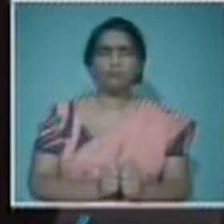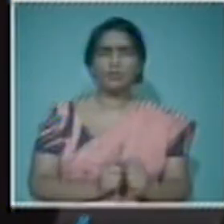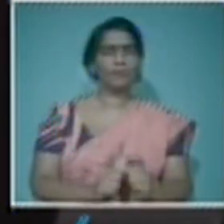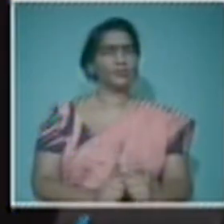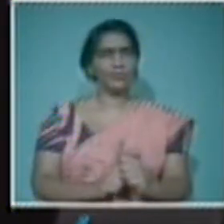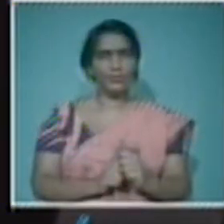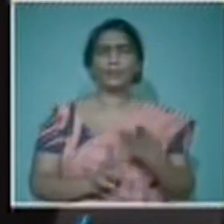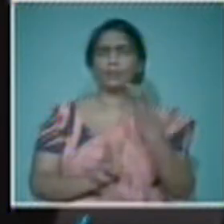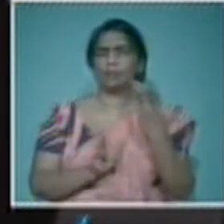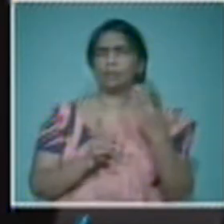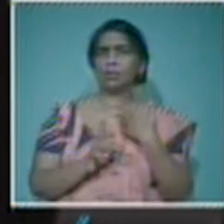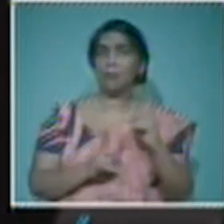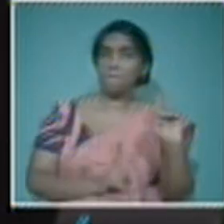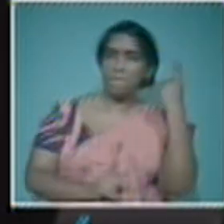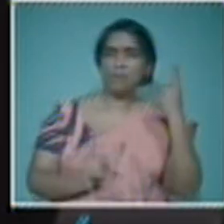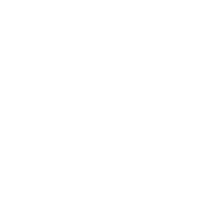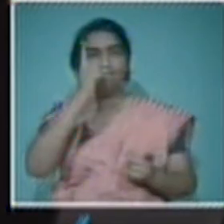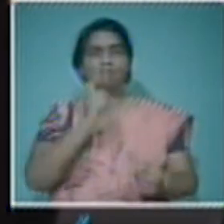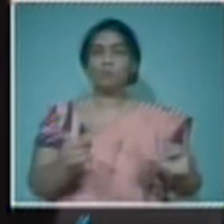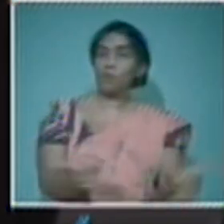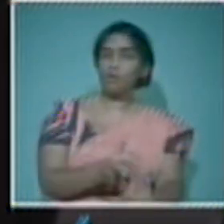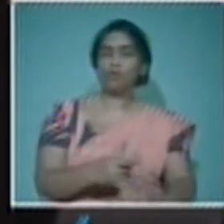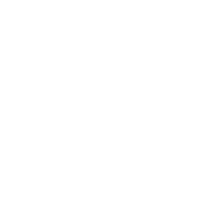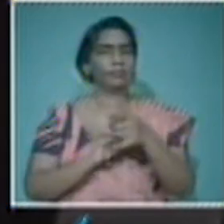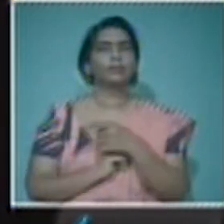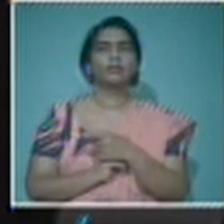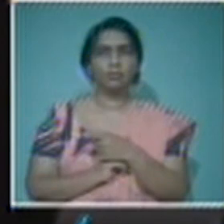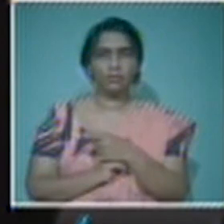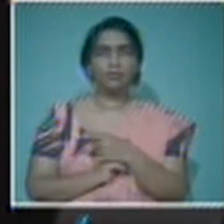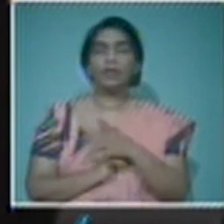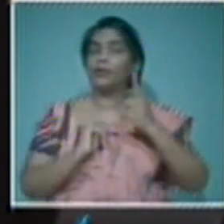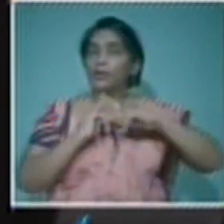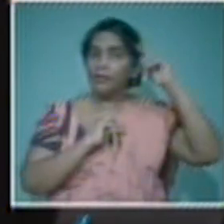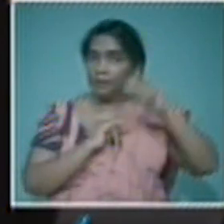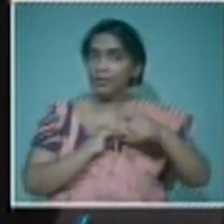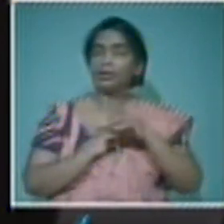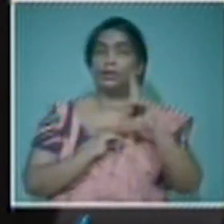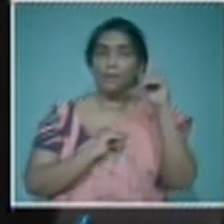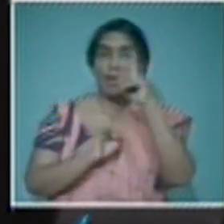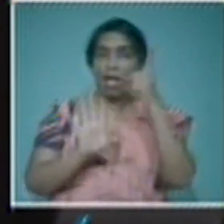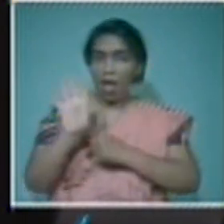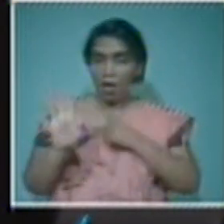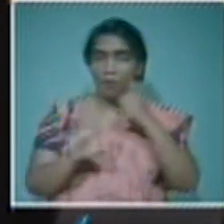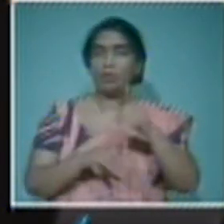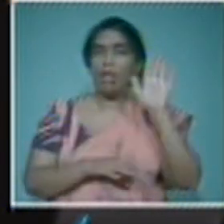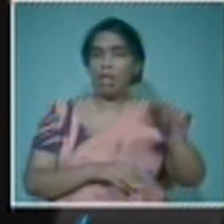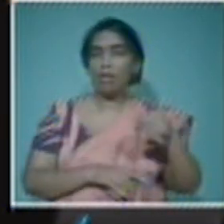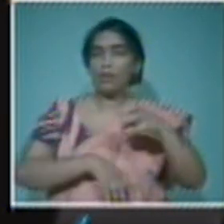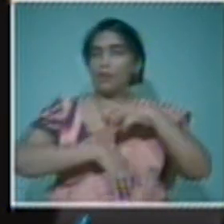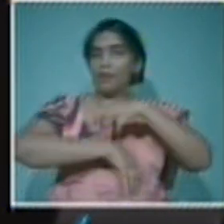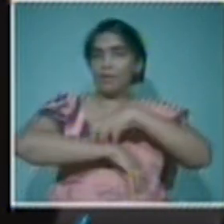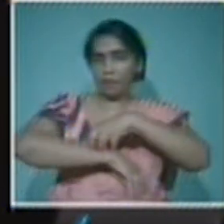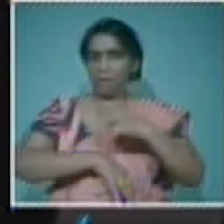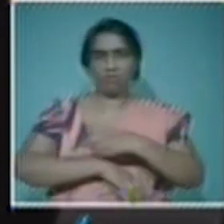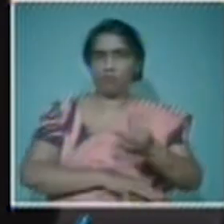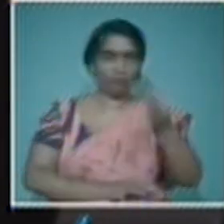ෆැසිස්ට්වාදය, අන්තවාදය, තර්ජනය, මැරකම පාතාලයේ ගෙනියන්නේ. විශ්වවිද්‍යාලයේ පළවෙනි වසරේ ශිෂ්‍යෙකුට ඔරලෝසුවක් අතේ දාලා